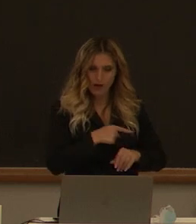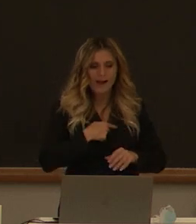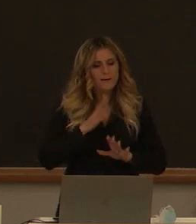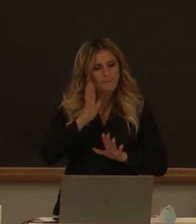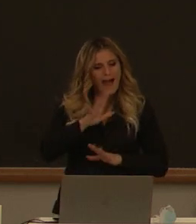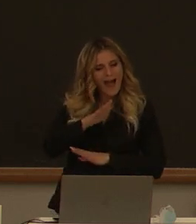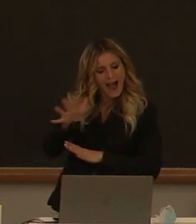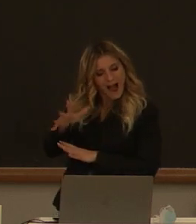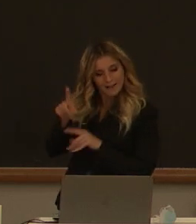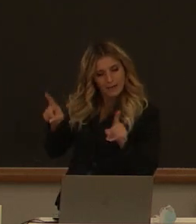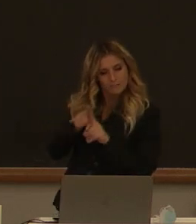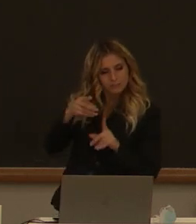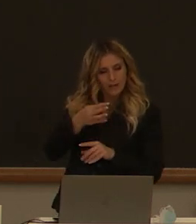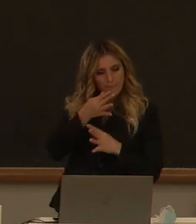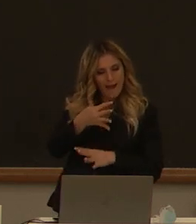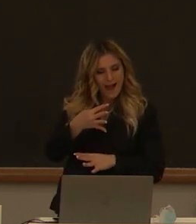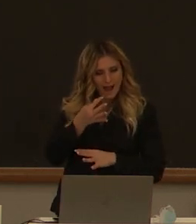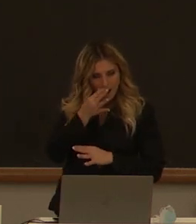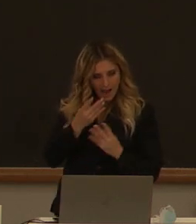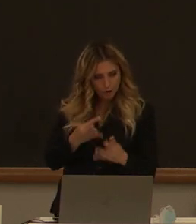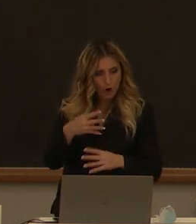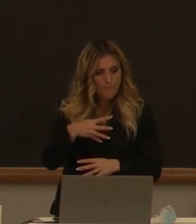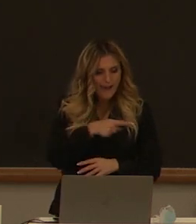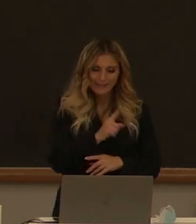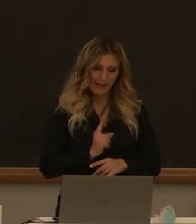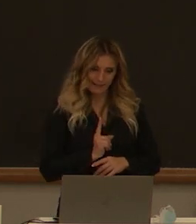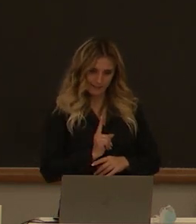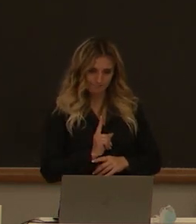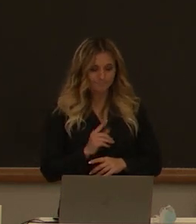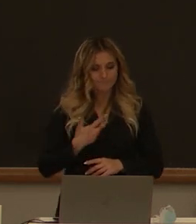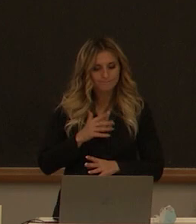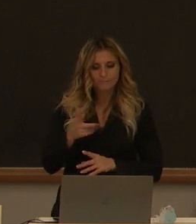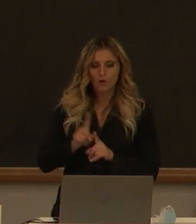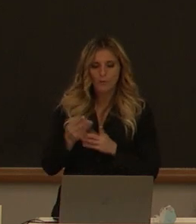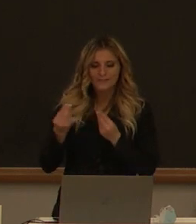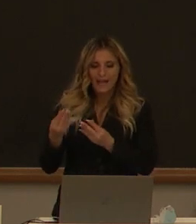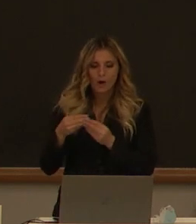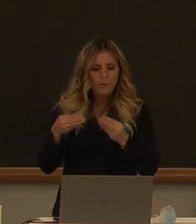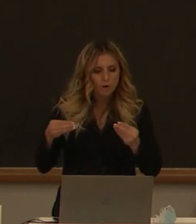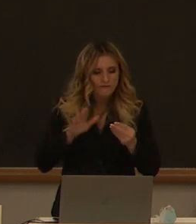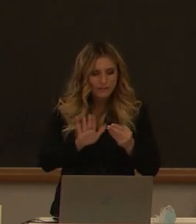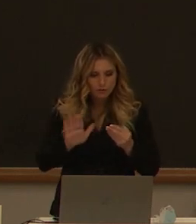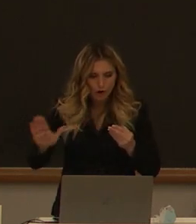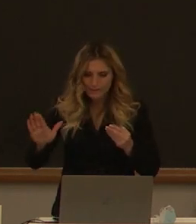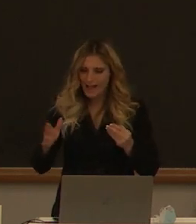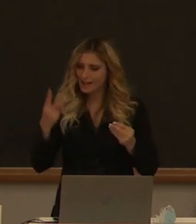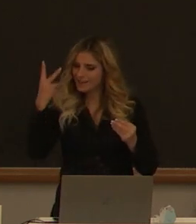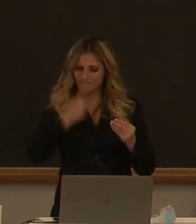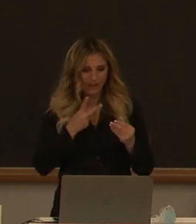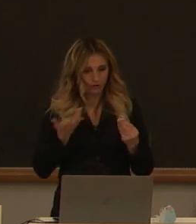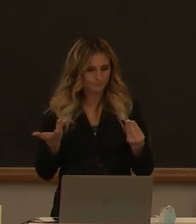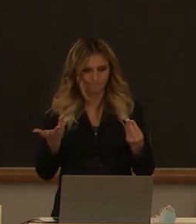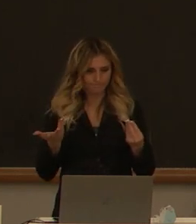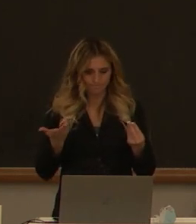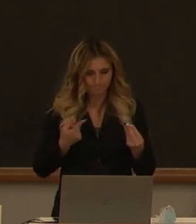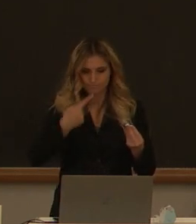molto spesso si affidano a professionalità che non sono professionalità